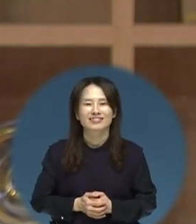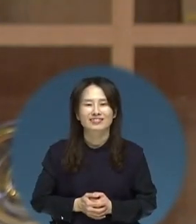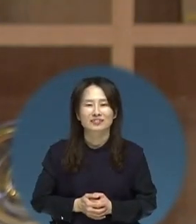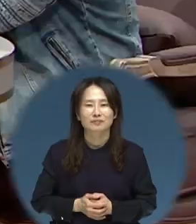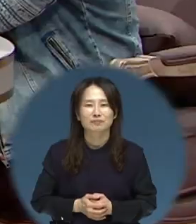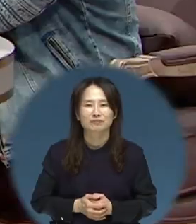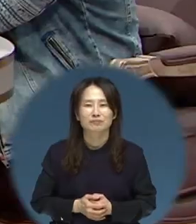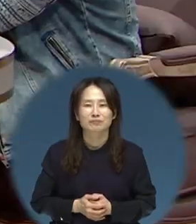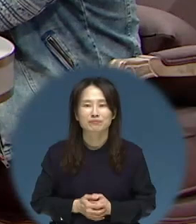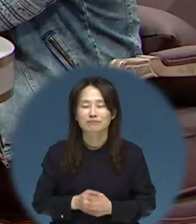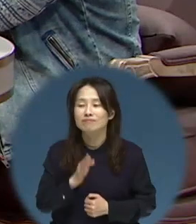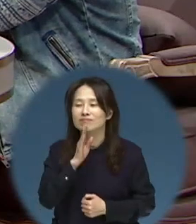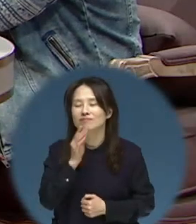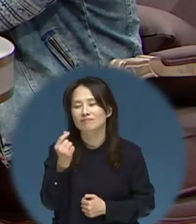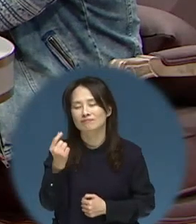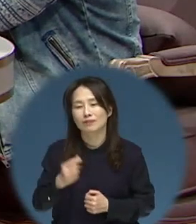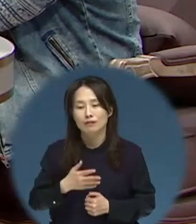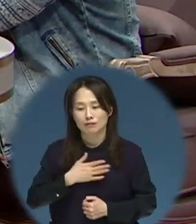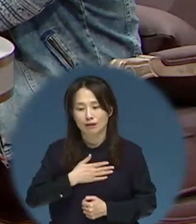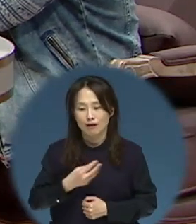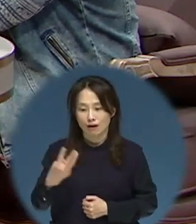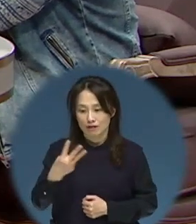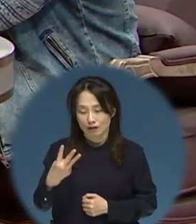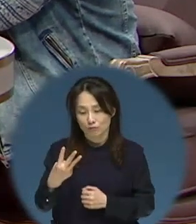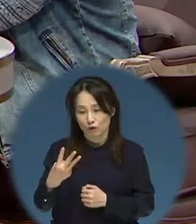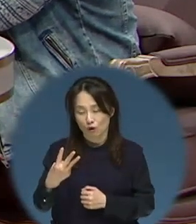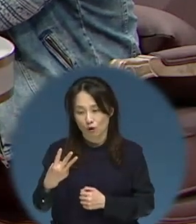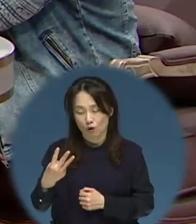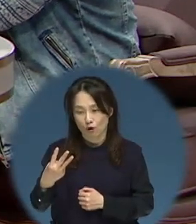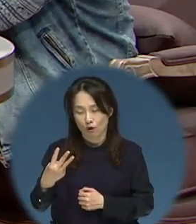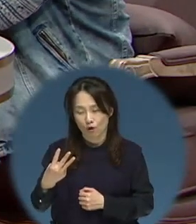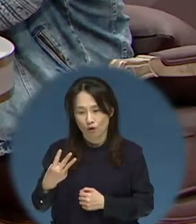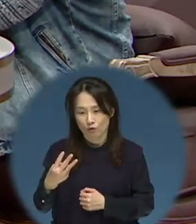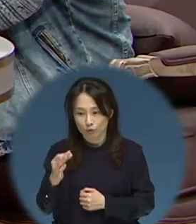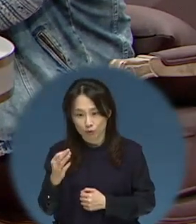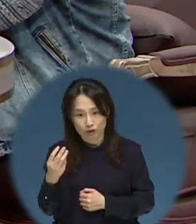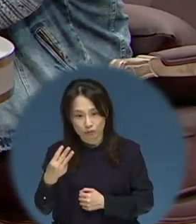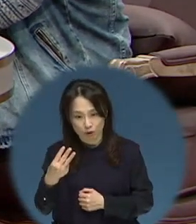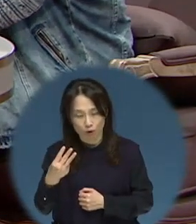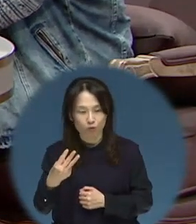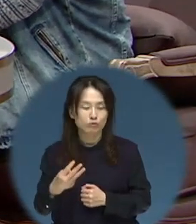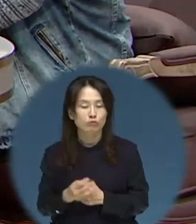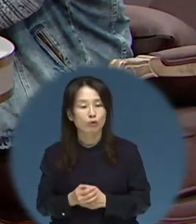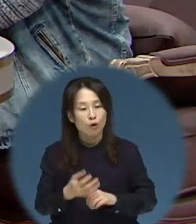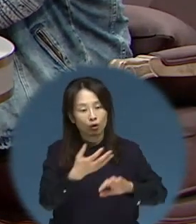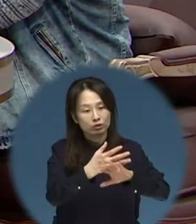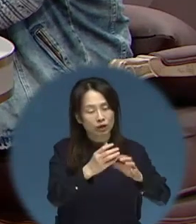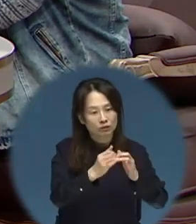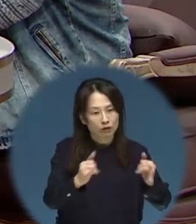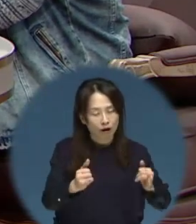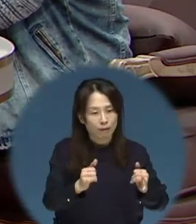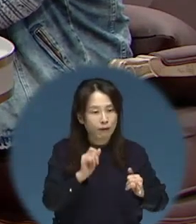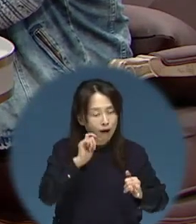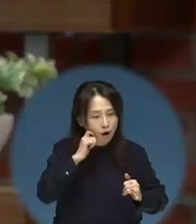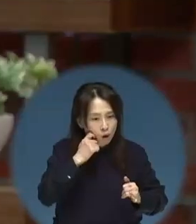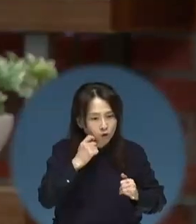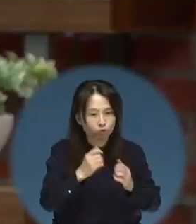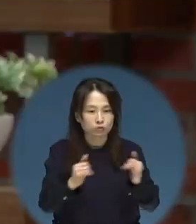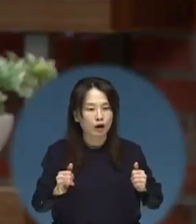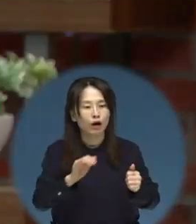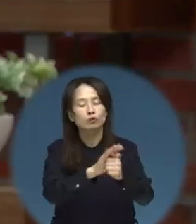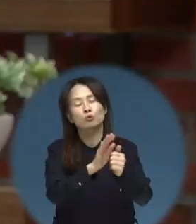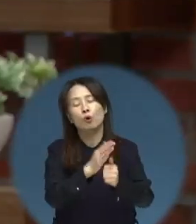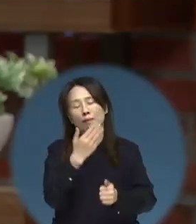그럼요. 내가 이 3,000원으로 지구 반대편 아이들을 살리고 있다. 얼마나 즐거워요. 얼마나 재밌어요. 우쭐 될 수 있죠. 우쭐 될 수 네, 있죠. 저는 우쭐